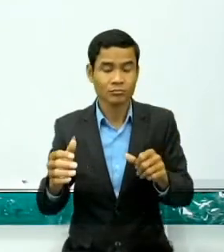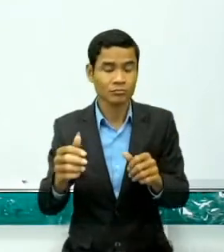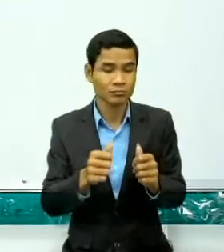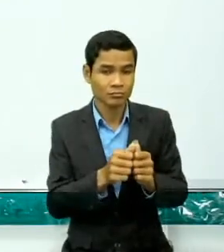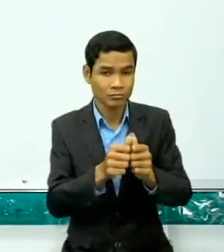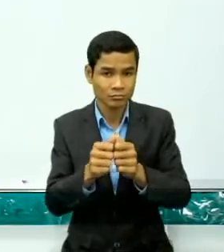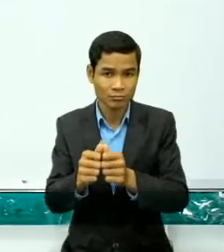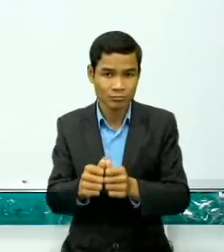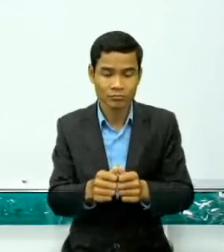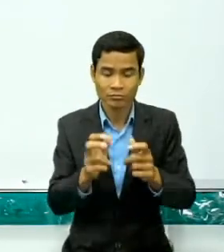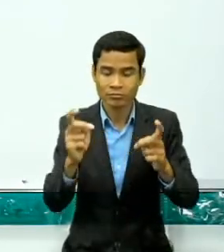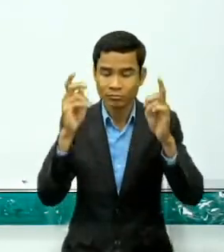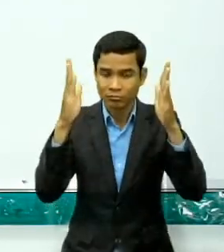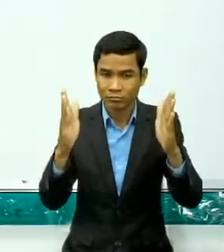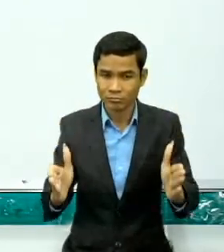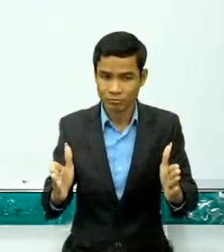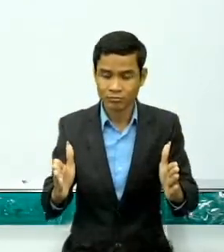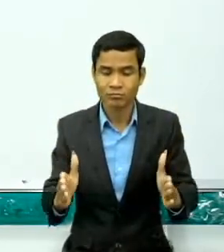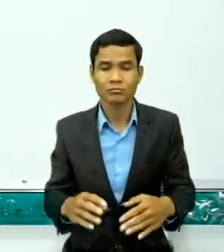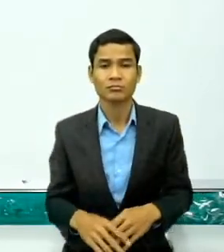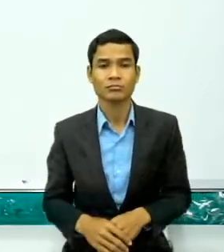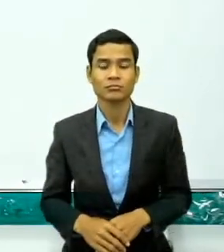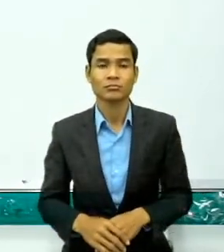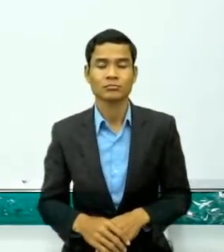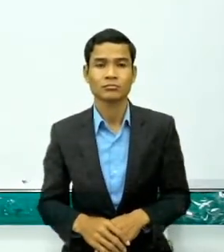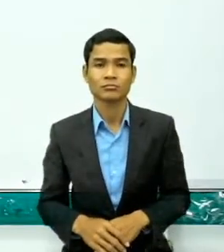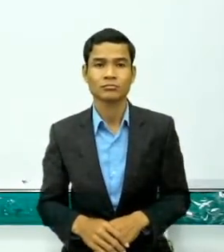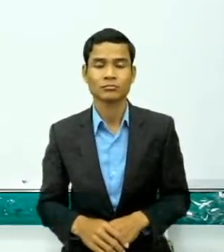ជាមួយអ្នកគ្រូណា